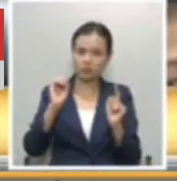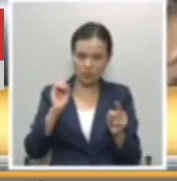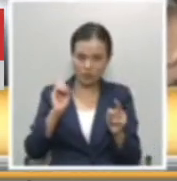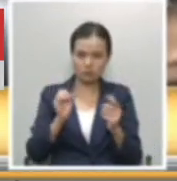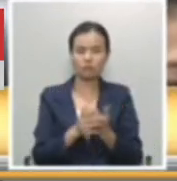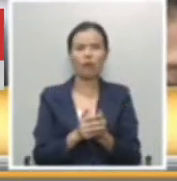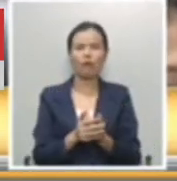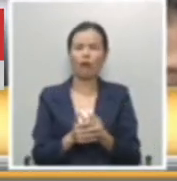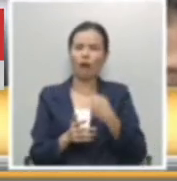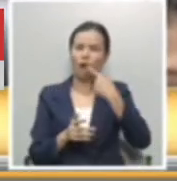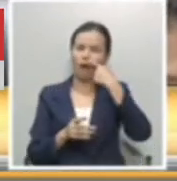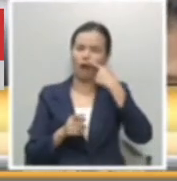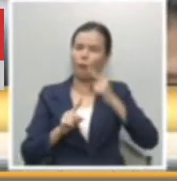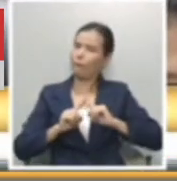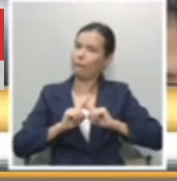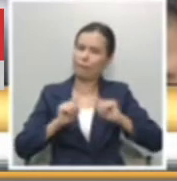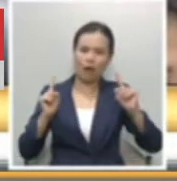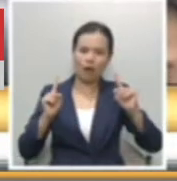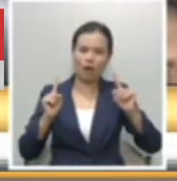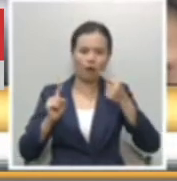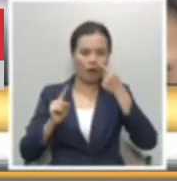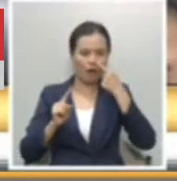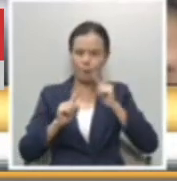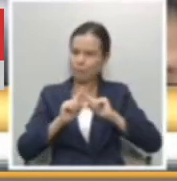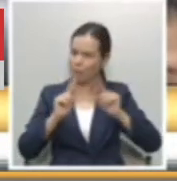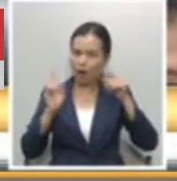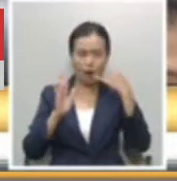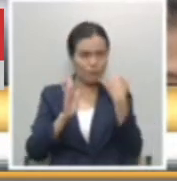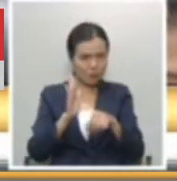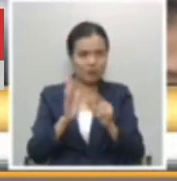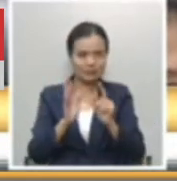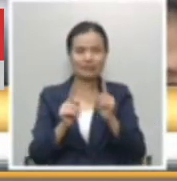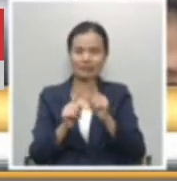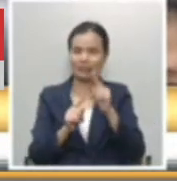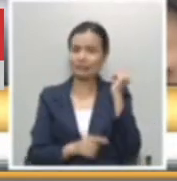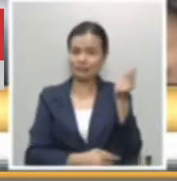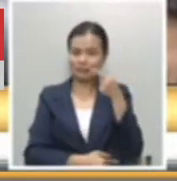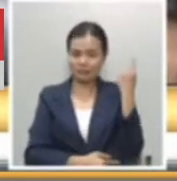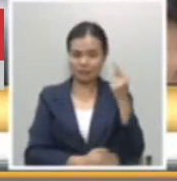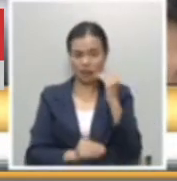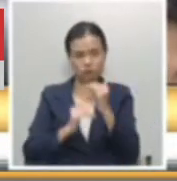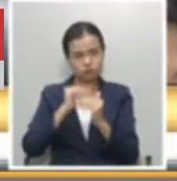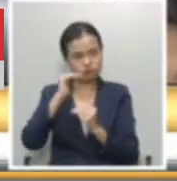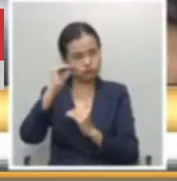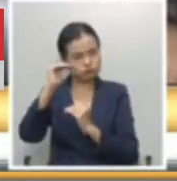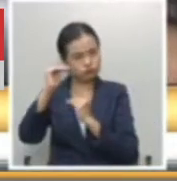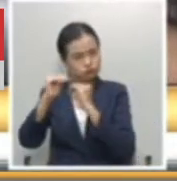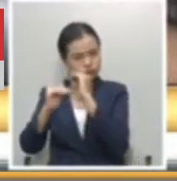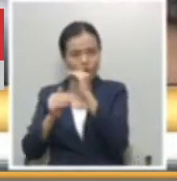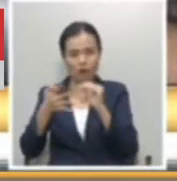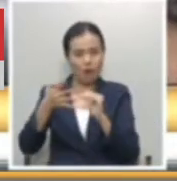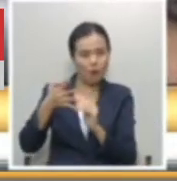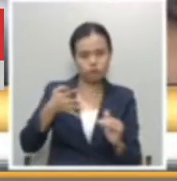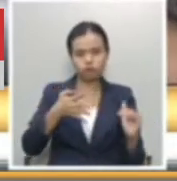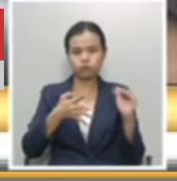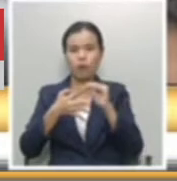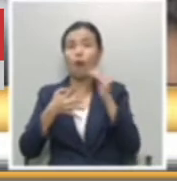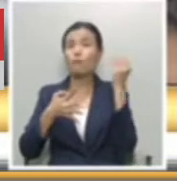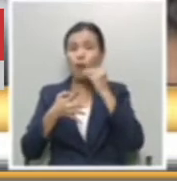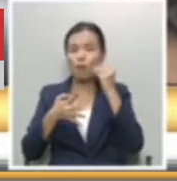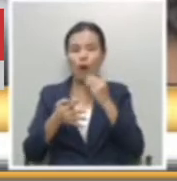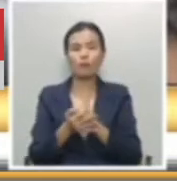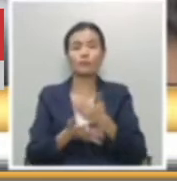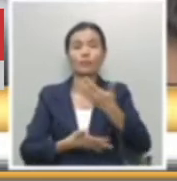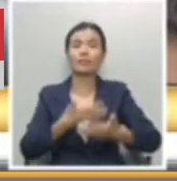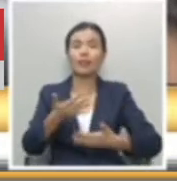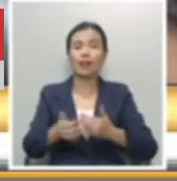0.38% ผิดปกติเลยครับปกติเรื่องการท่องเที่ยวมันเติบโตแบบก้าวกระโดดเสมอนะครับมาดูตลาด